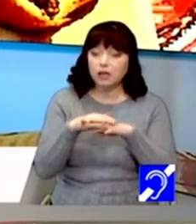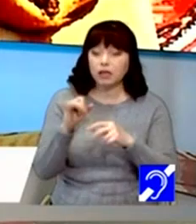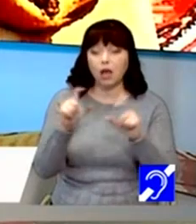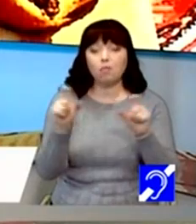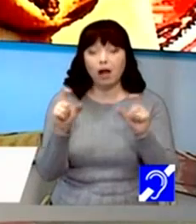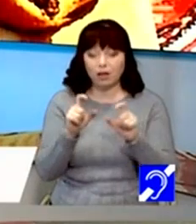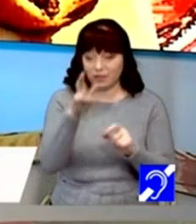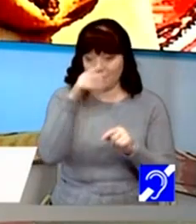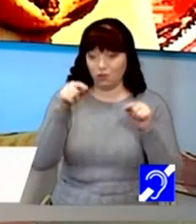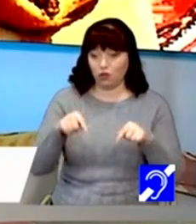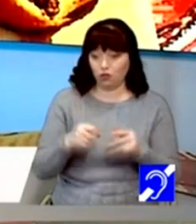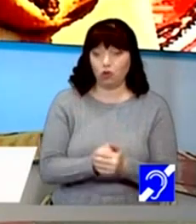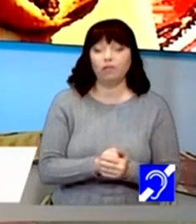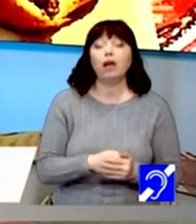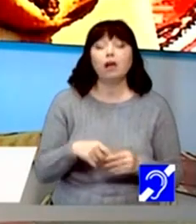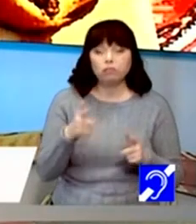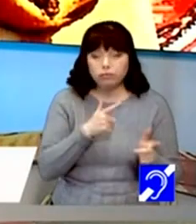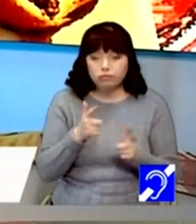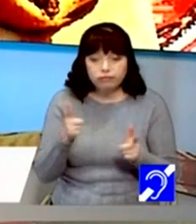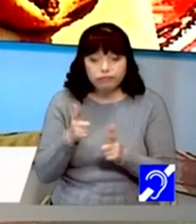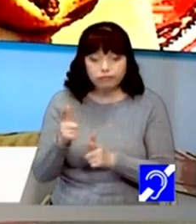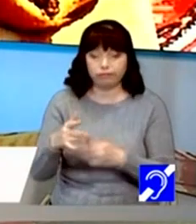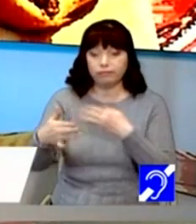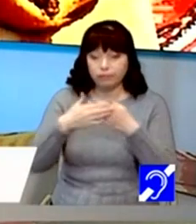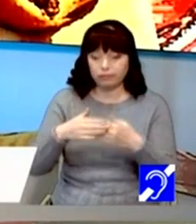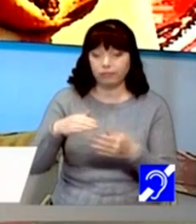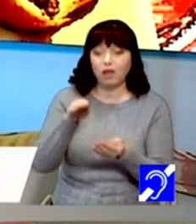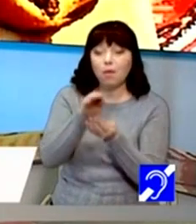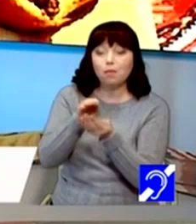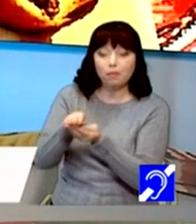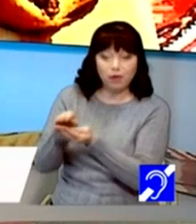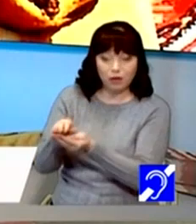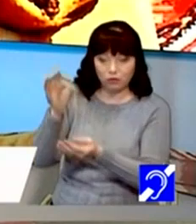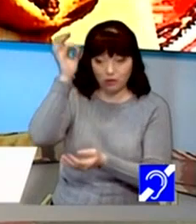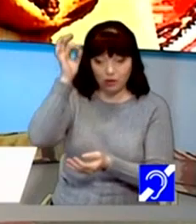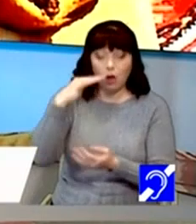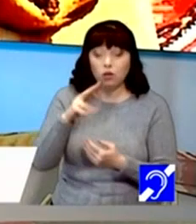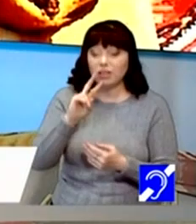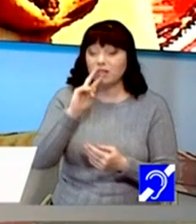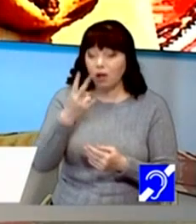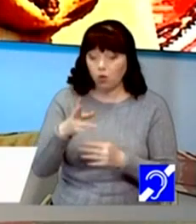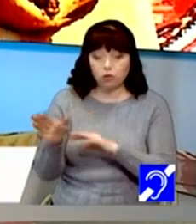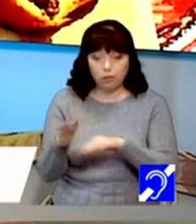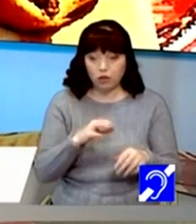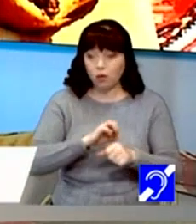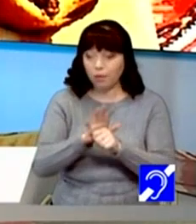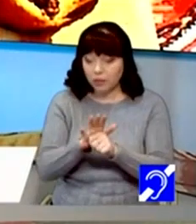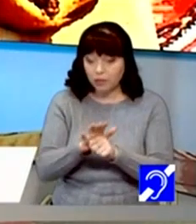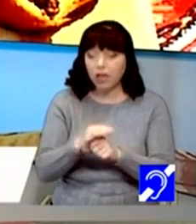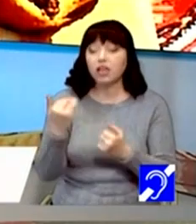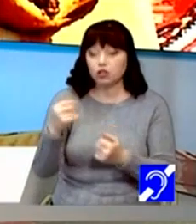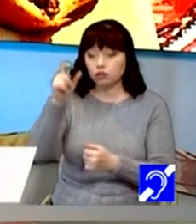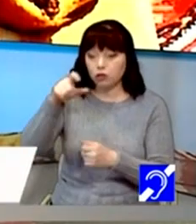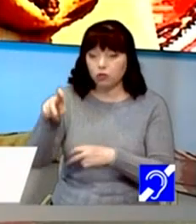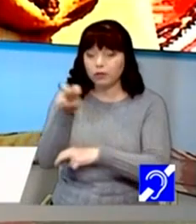magazinele din Chișinău se fac pregătiri pentru Paștele blajinilor iar după doi ani de restricții în pandemie creștinii caută